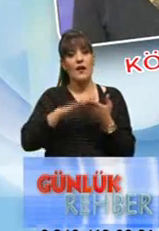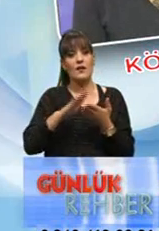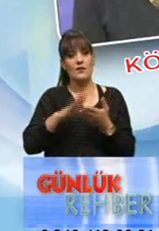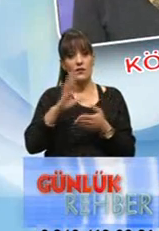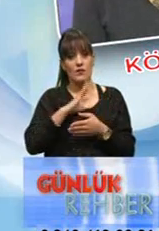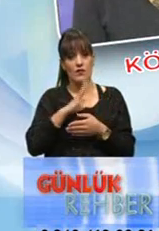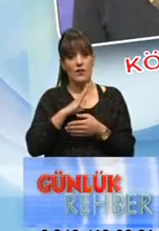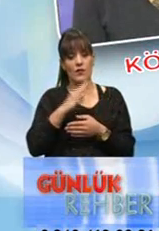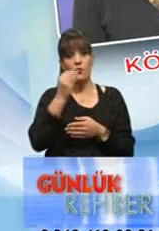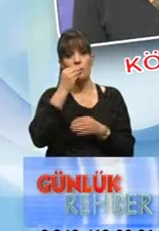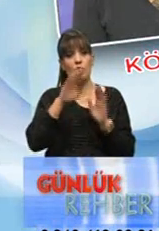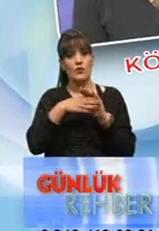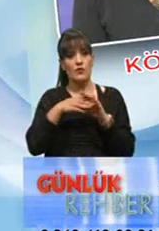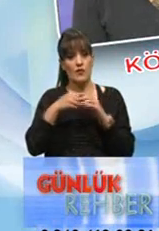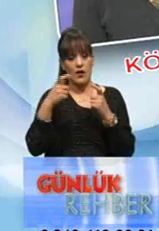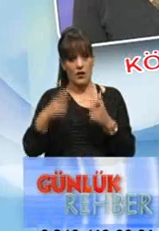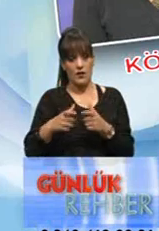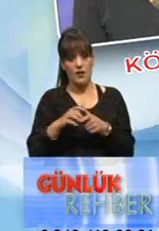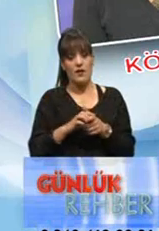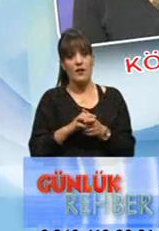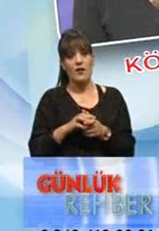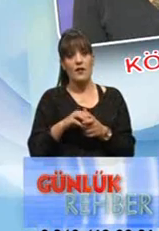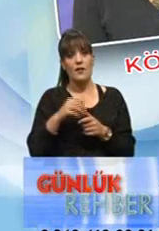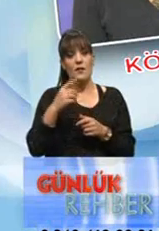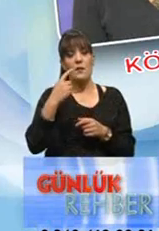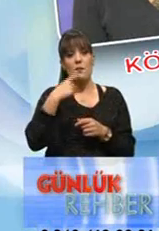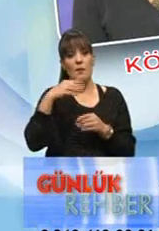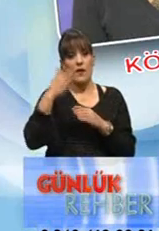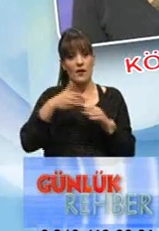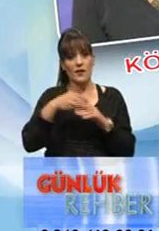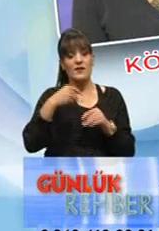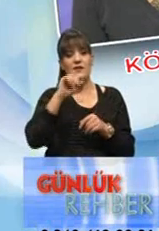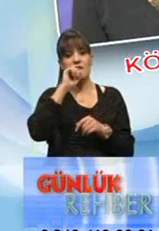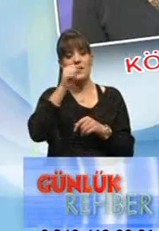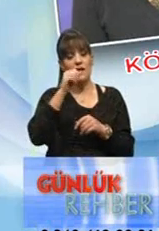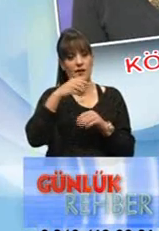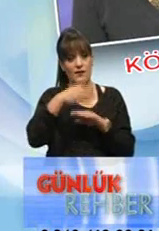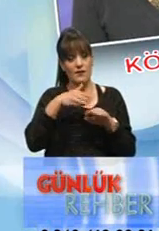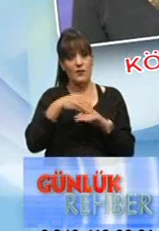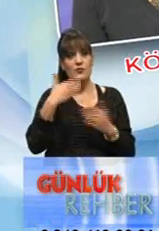var. Mutfaktalar. Ondan sonra işte biber doğruyor. Salata yapıyorlar sanıyorum ve